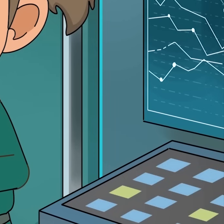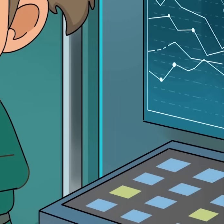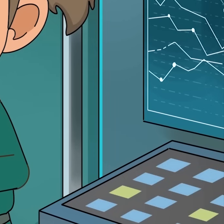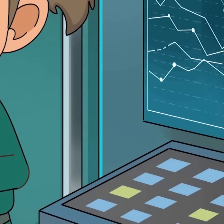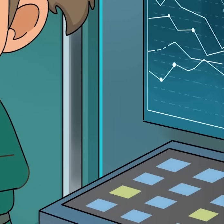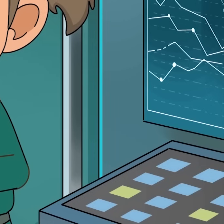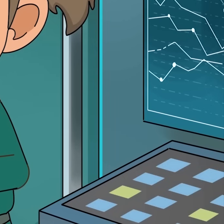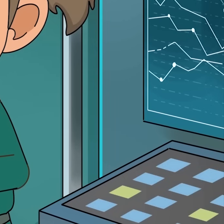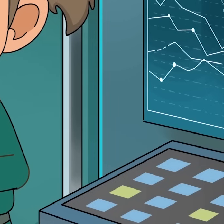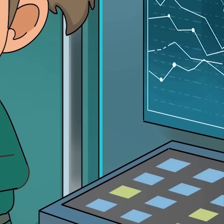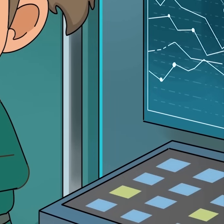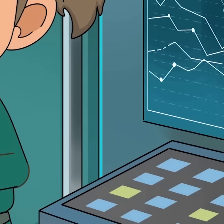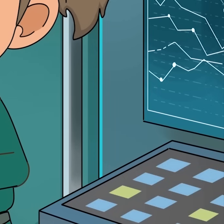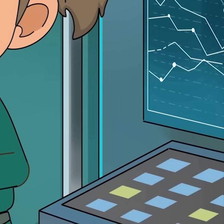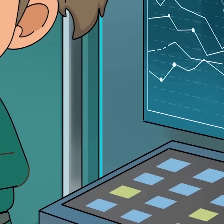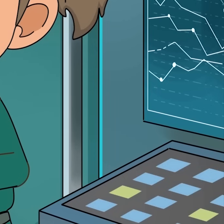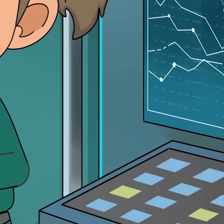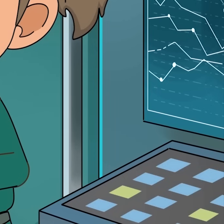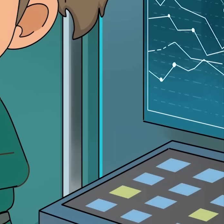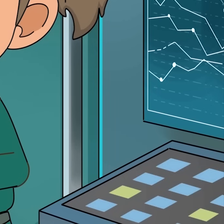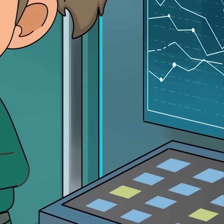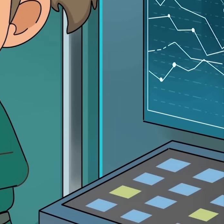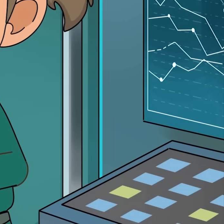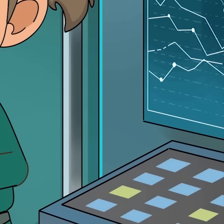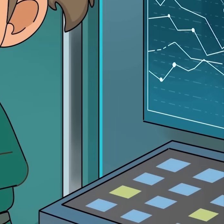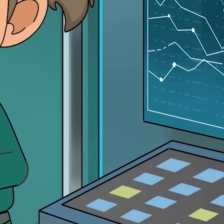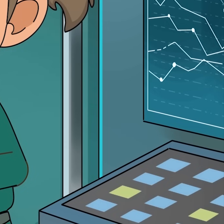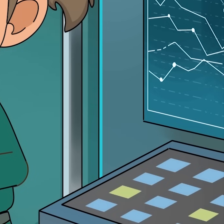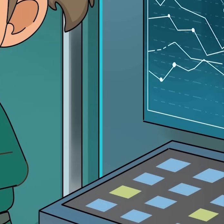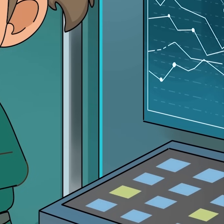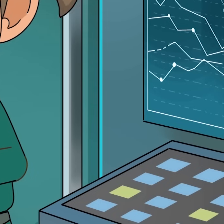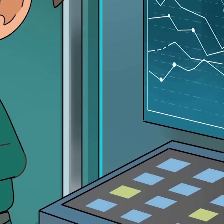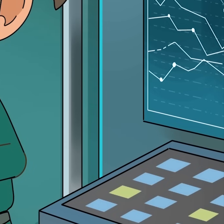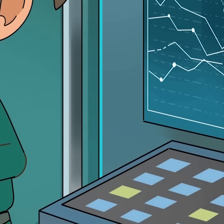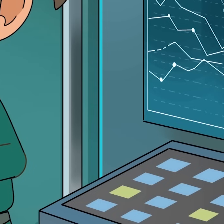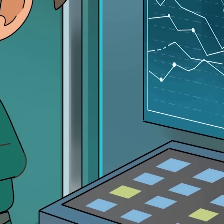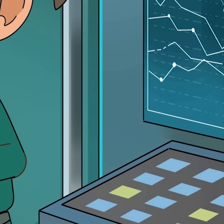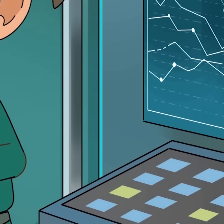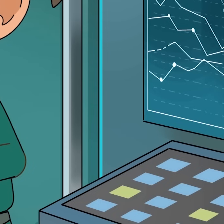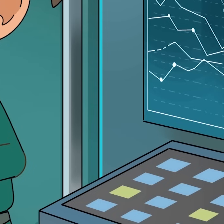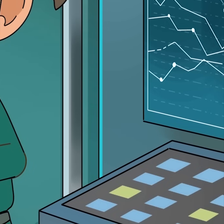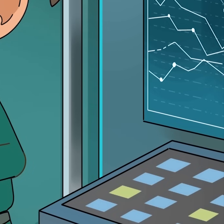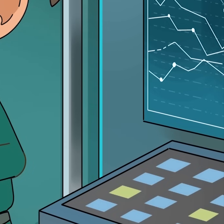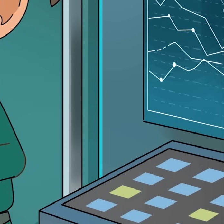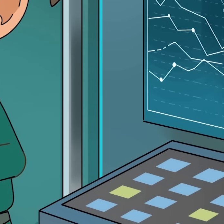Яг одоо subscribe дарсан нь царайлаг шүү. Өмнө нь дарсан байсан нь бүр царайлаг.